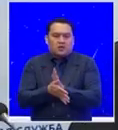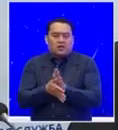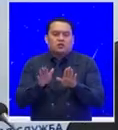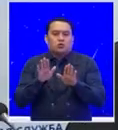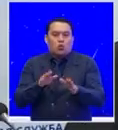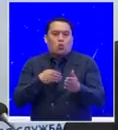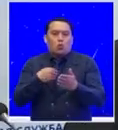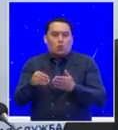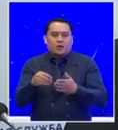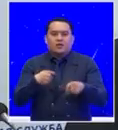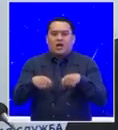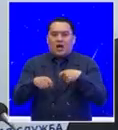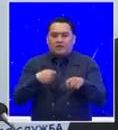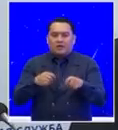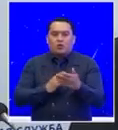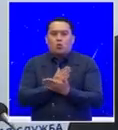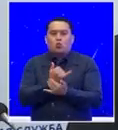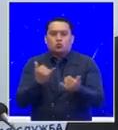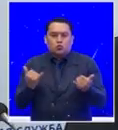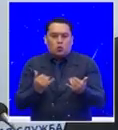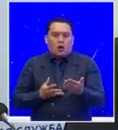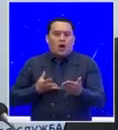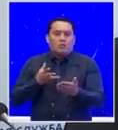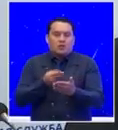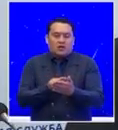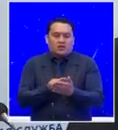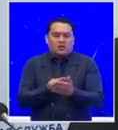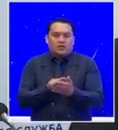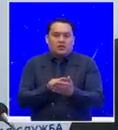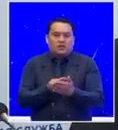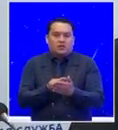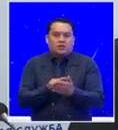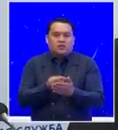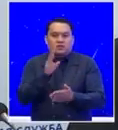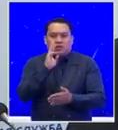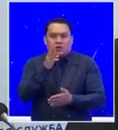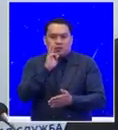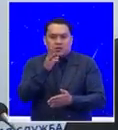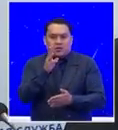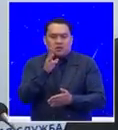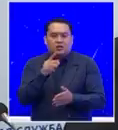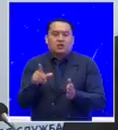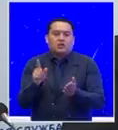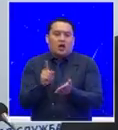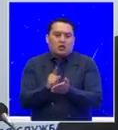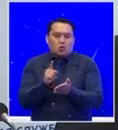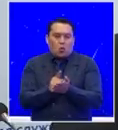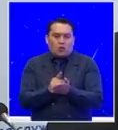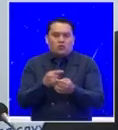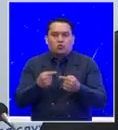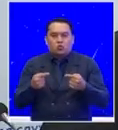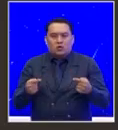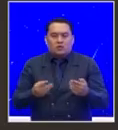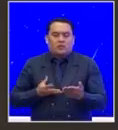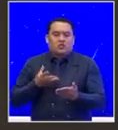нужно будет потратить на приобретение товаров, работу услуг, оплаты, для оплаты заработной платы, оплаты налогов и других